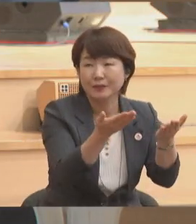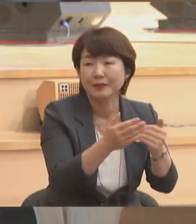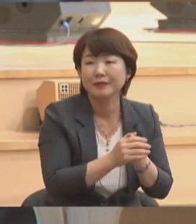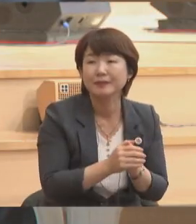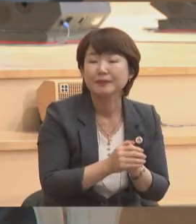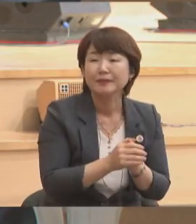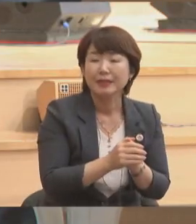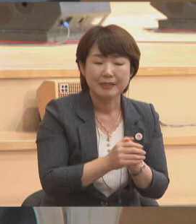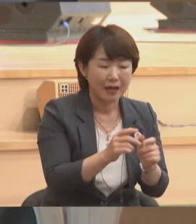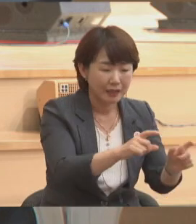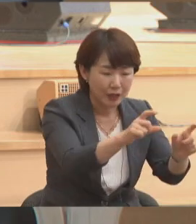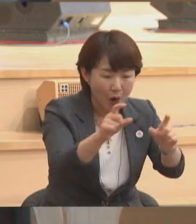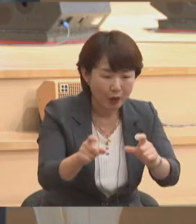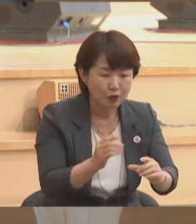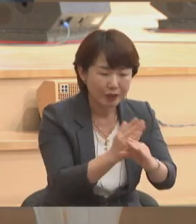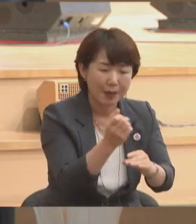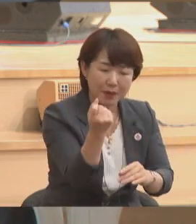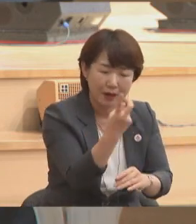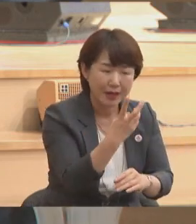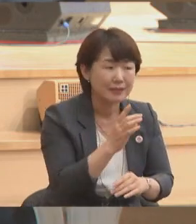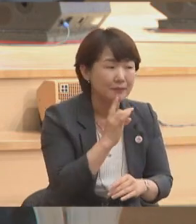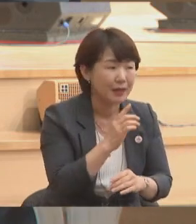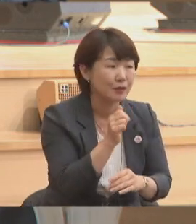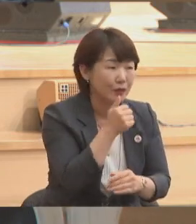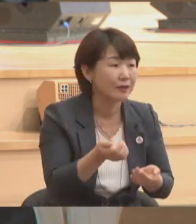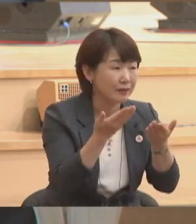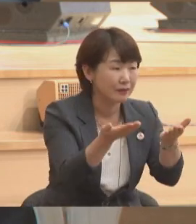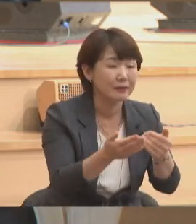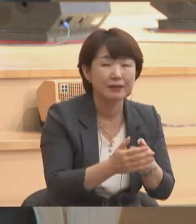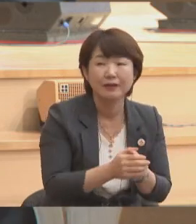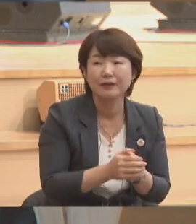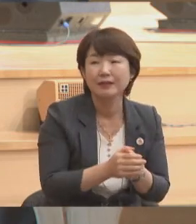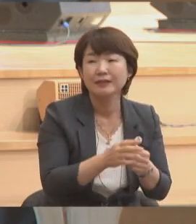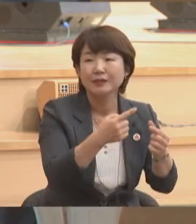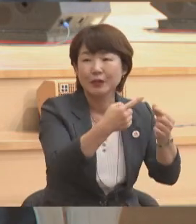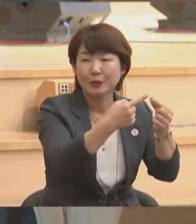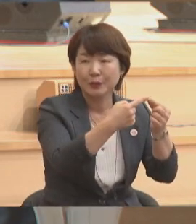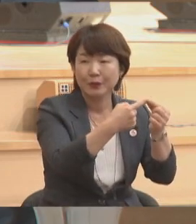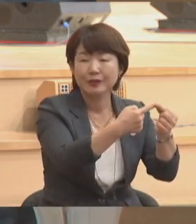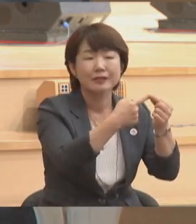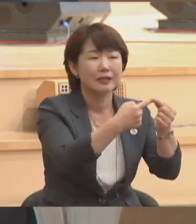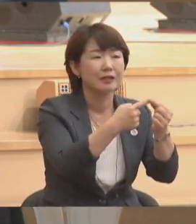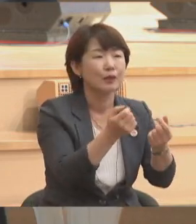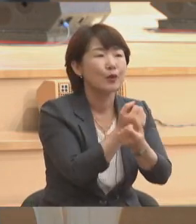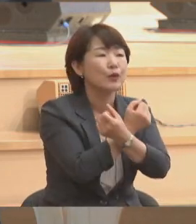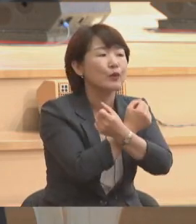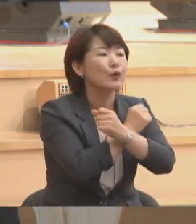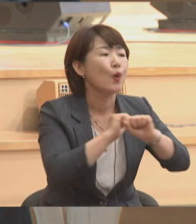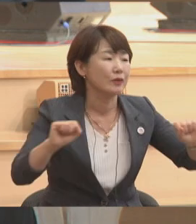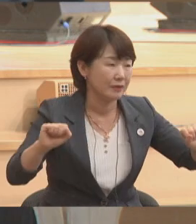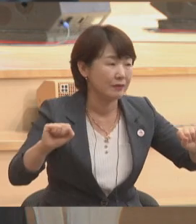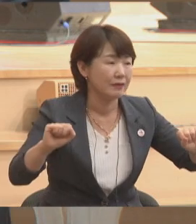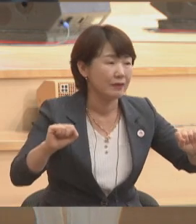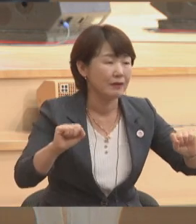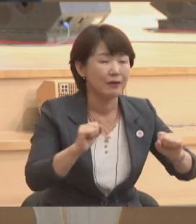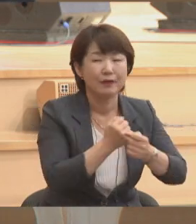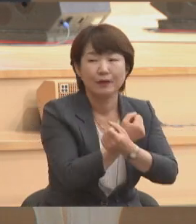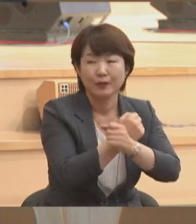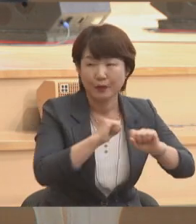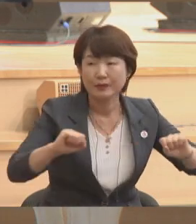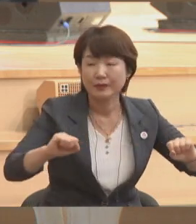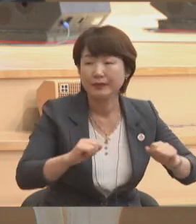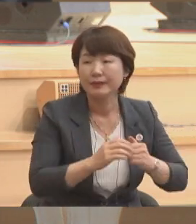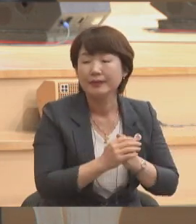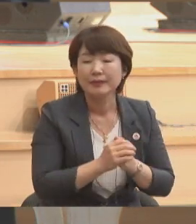가지를 소개하는데 그 첫 번째 나오는 게 뭐냐, 용서예요. 오늘 1절에 그러므로라고 시작을 하죠.